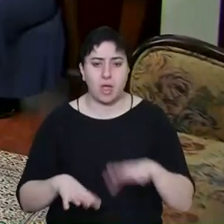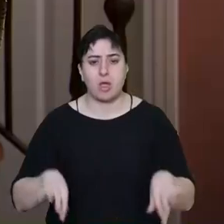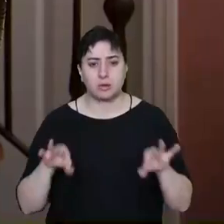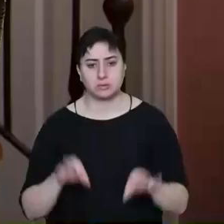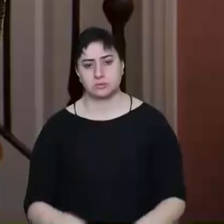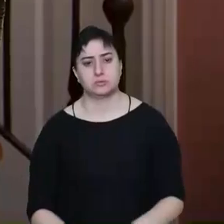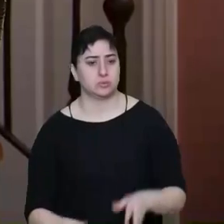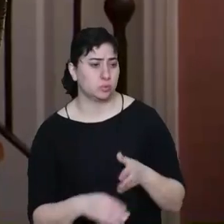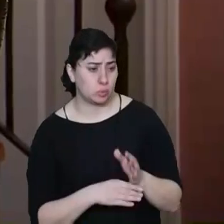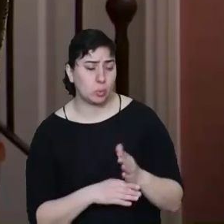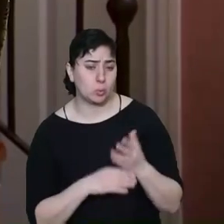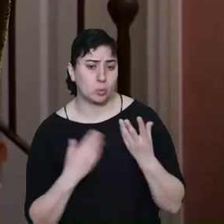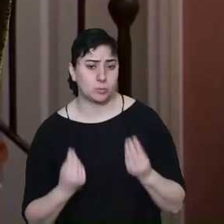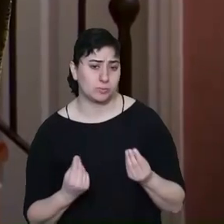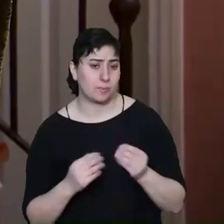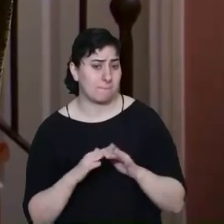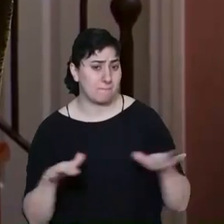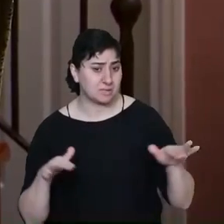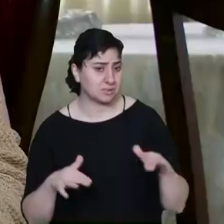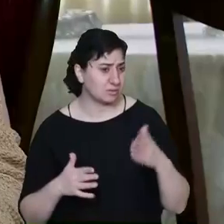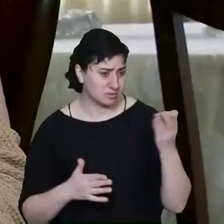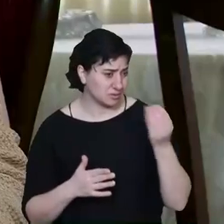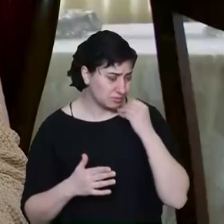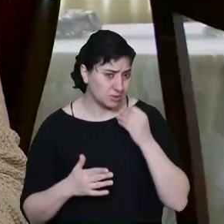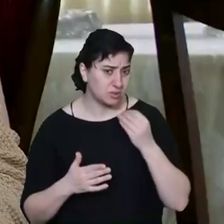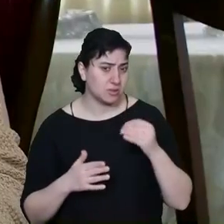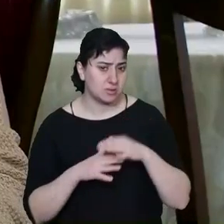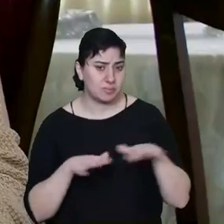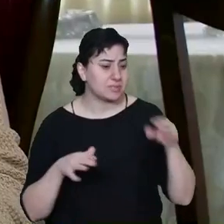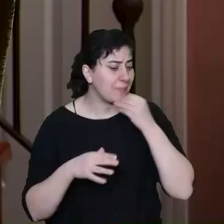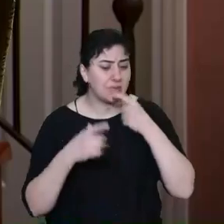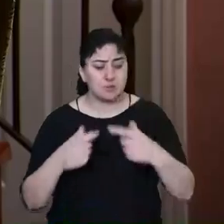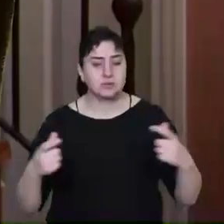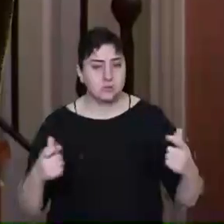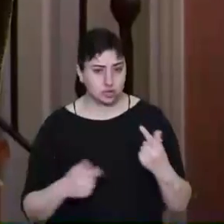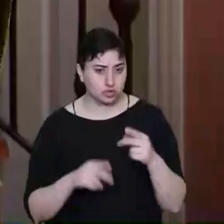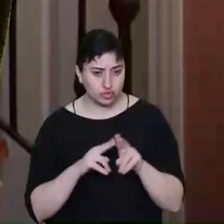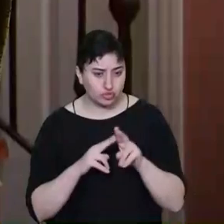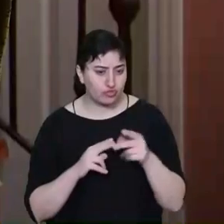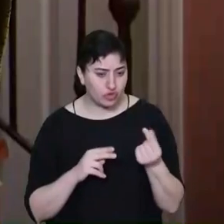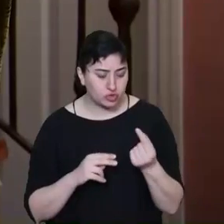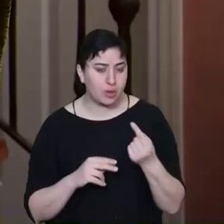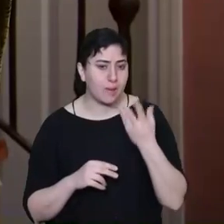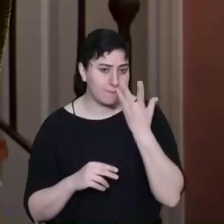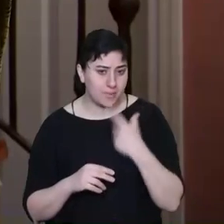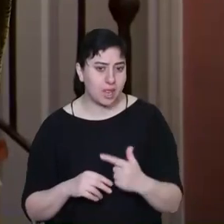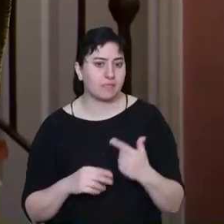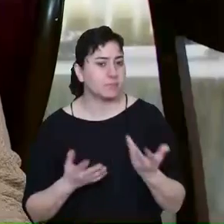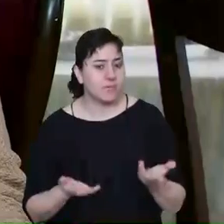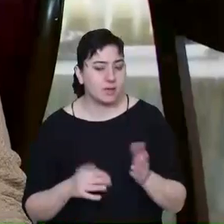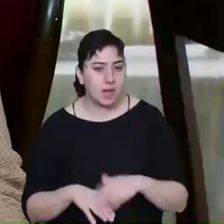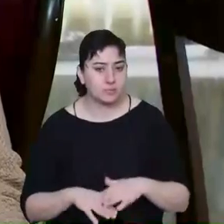var. Doğru, doğru. Oldu canım. Masa. Masa yemeyecek insanlar. Masaya ne yemek koyacaksın? Kuru fasulye, pilav, pırasa, turşu mu